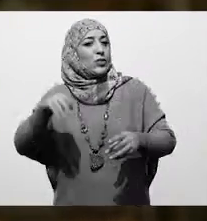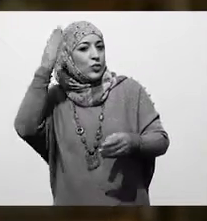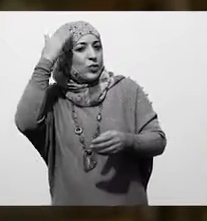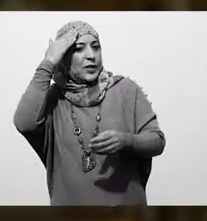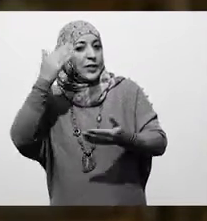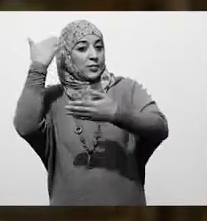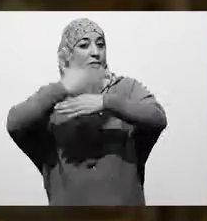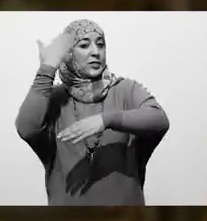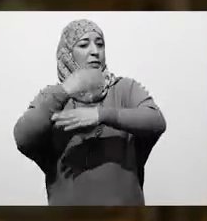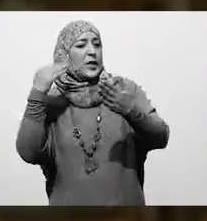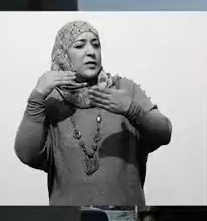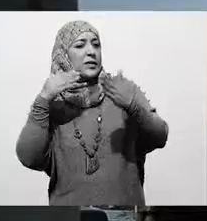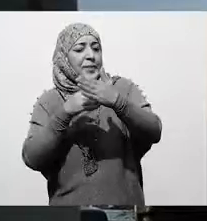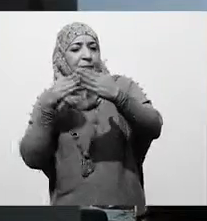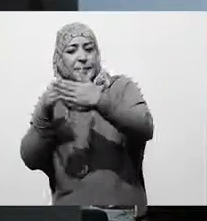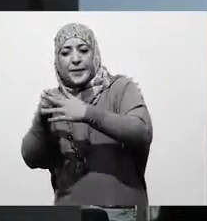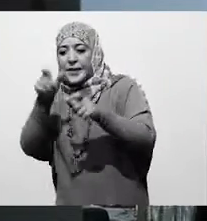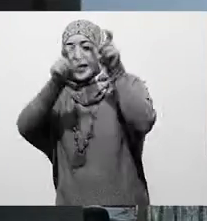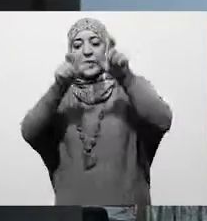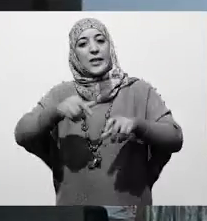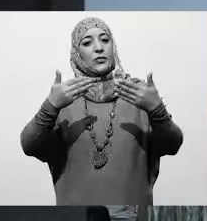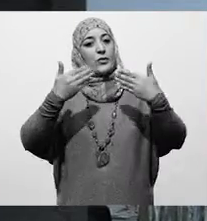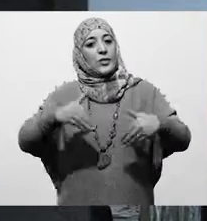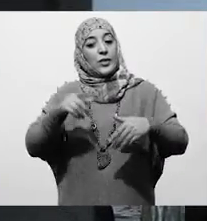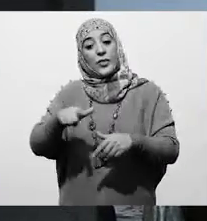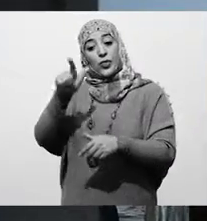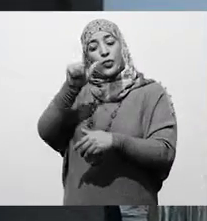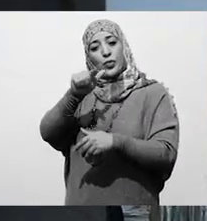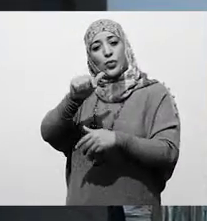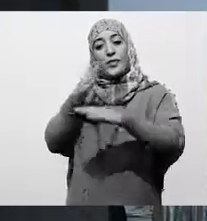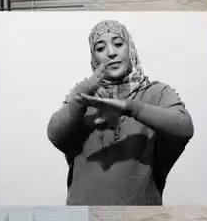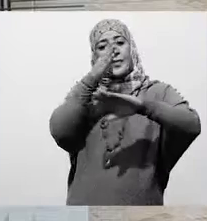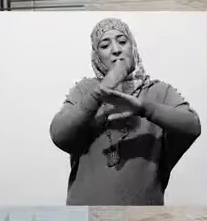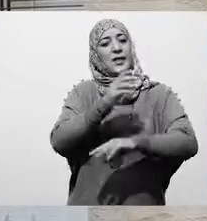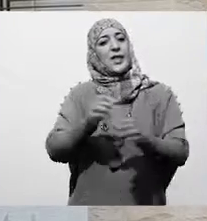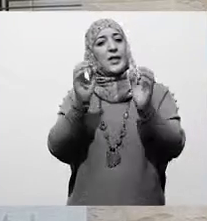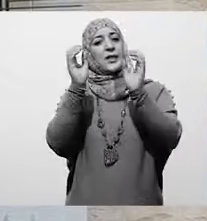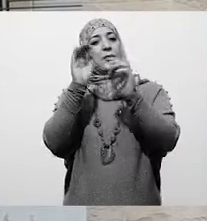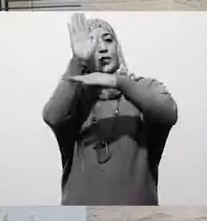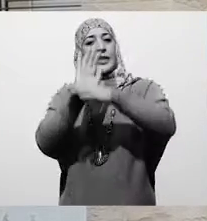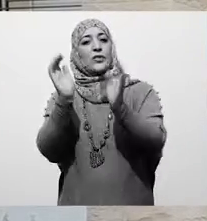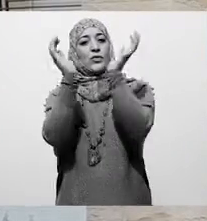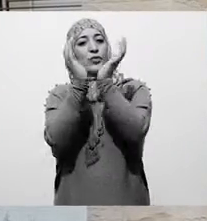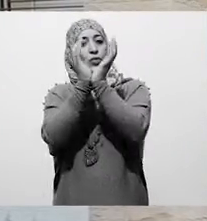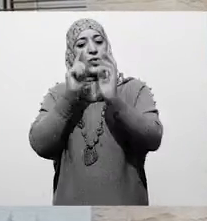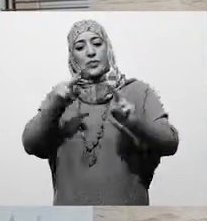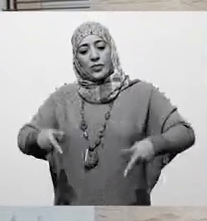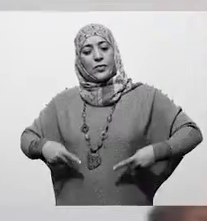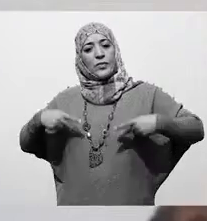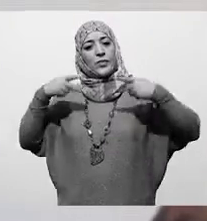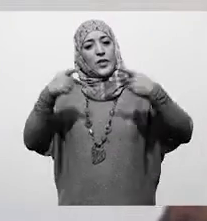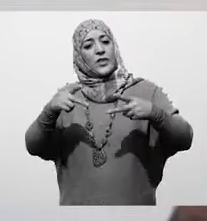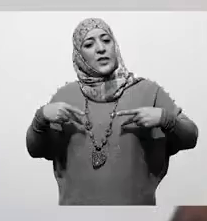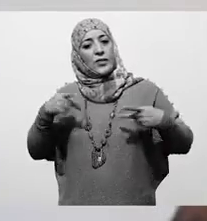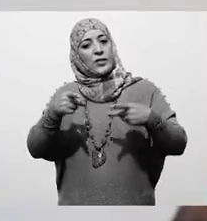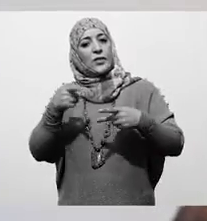les barrières que les personnes handicapées trouvent dans l'accès à la protection sociale, comprendre leur vécu et tout ça dans